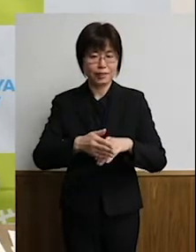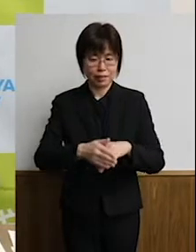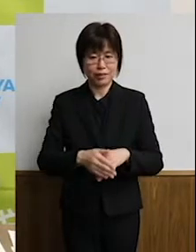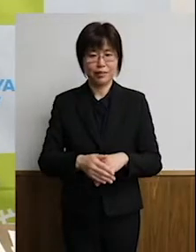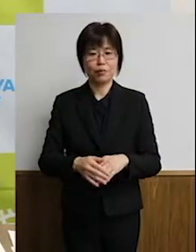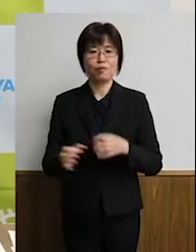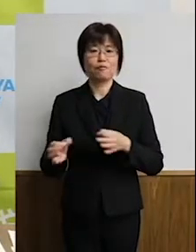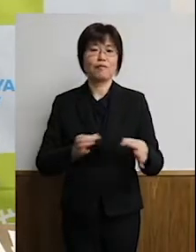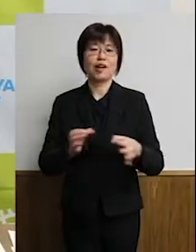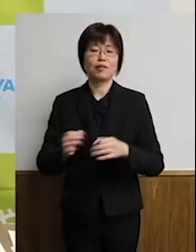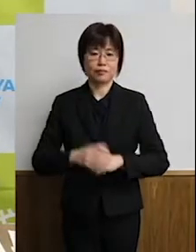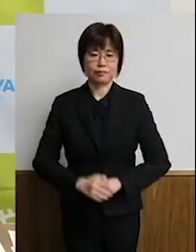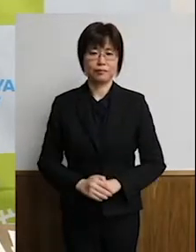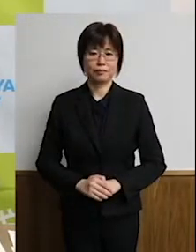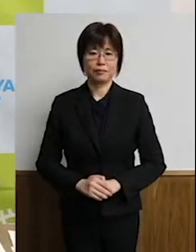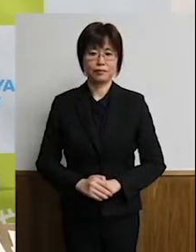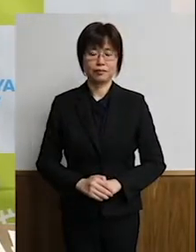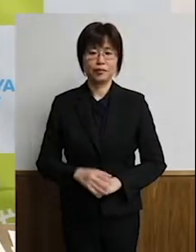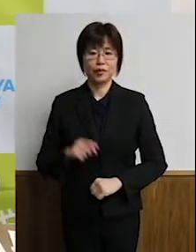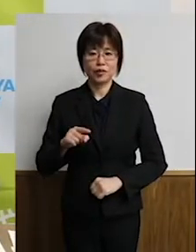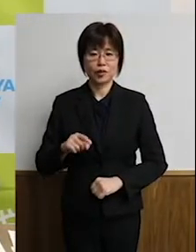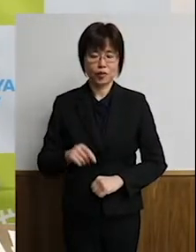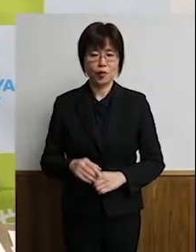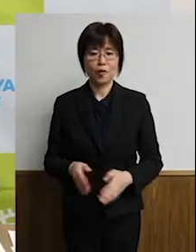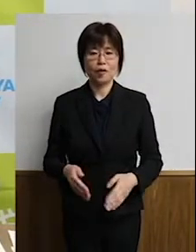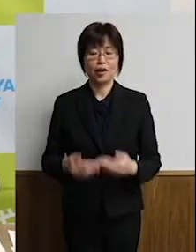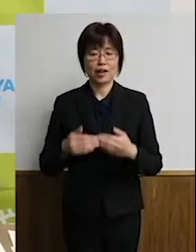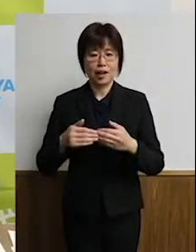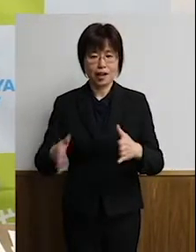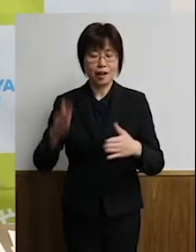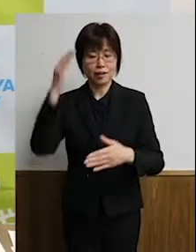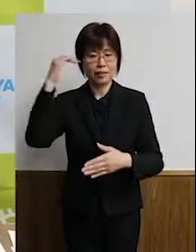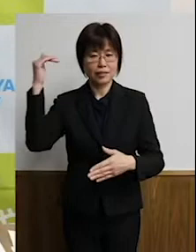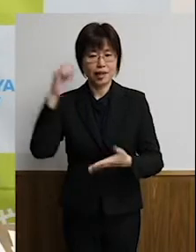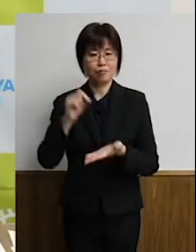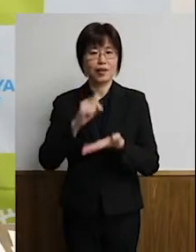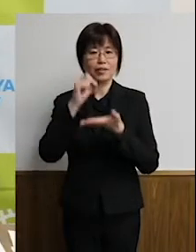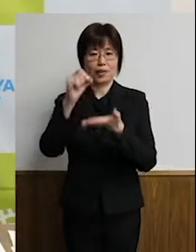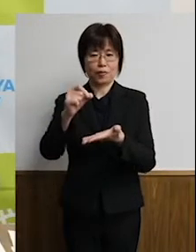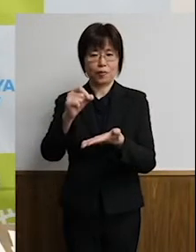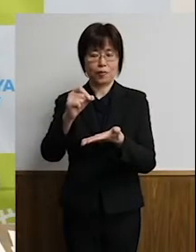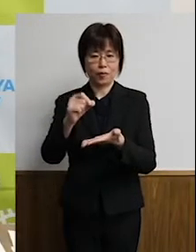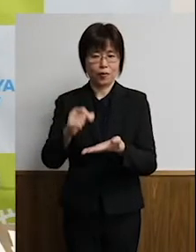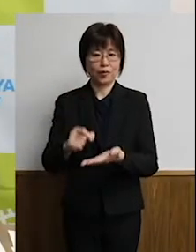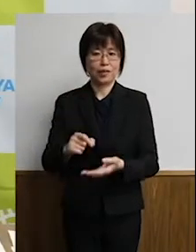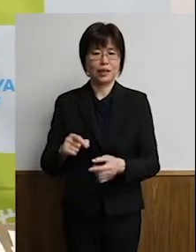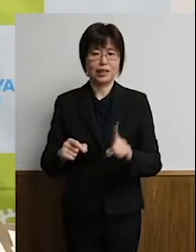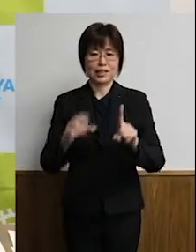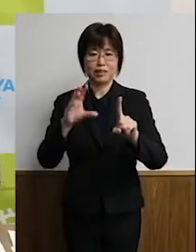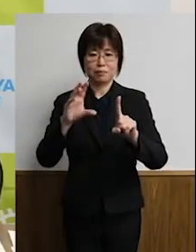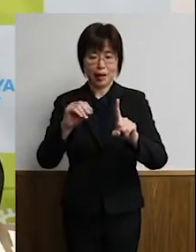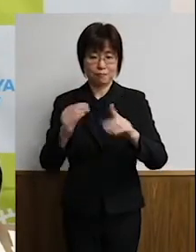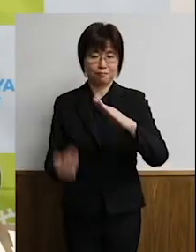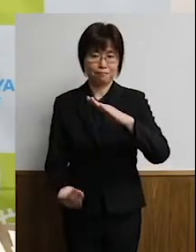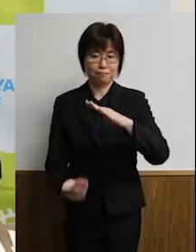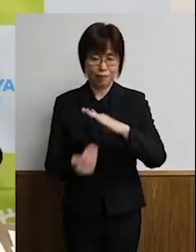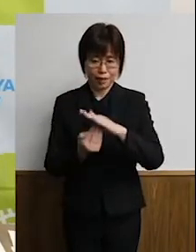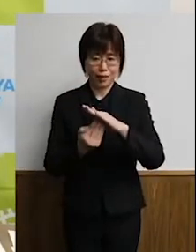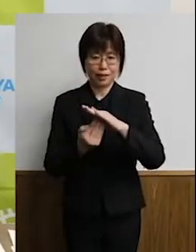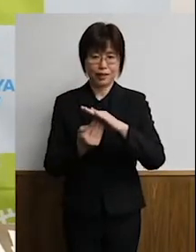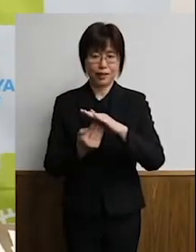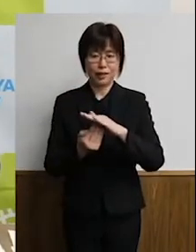も行います。なお大河ドラマ館開館記念プレゼントとして来館者先着1万人